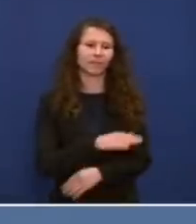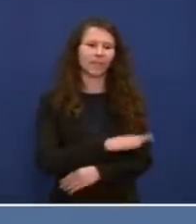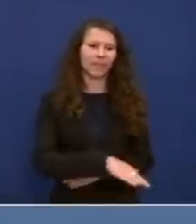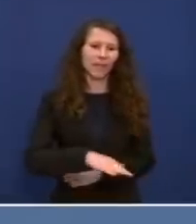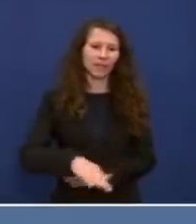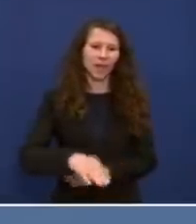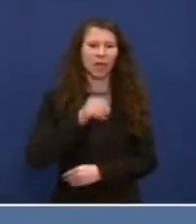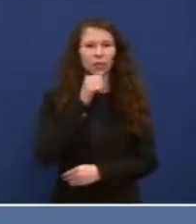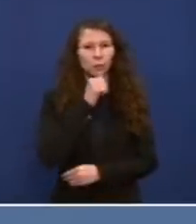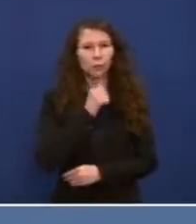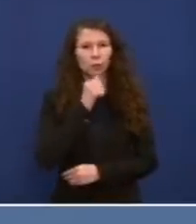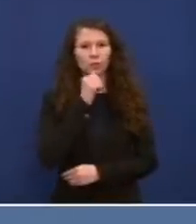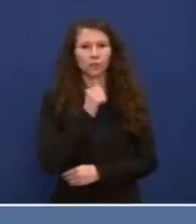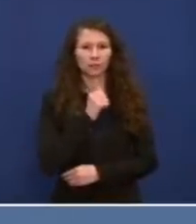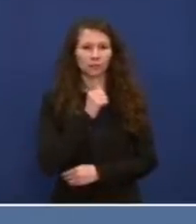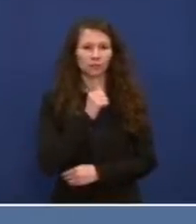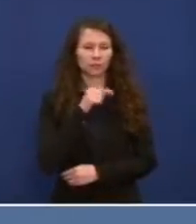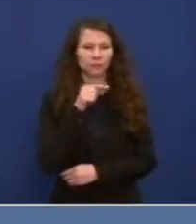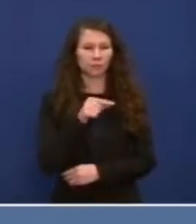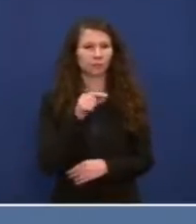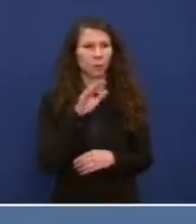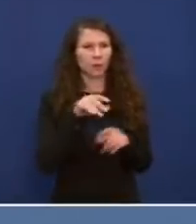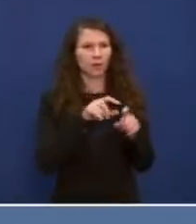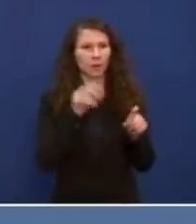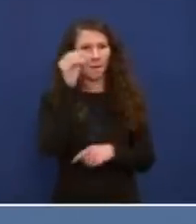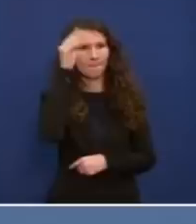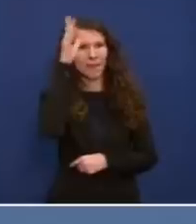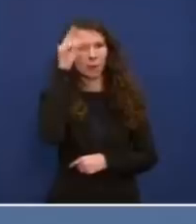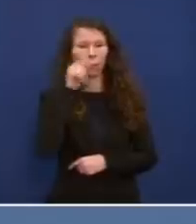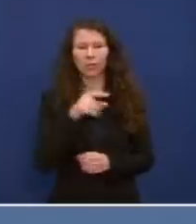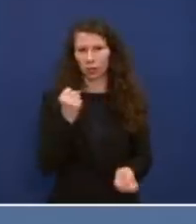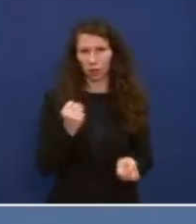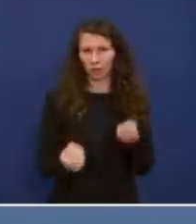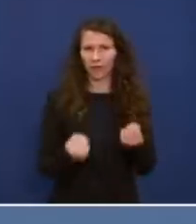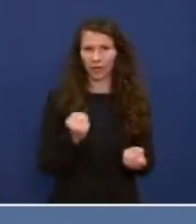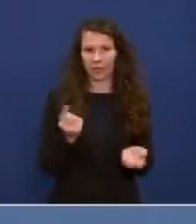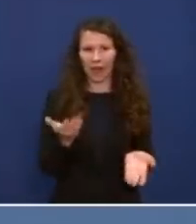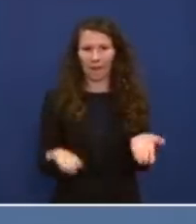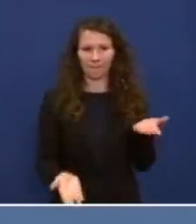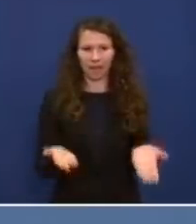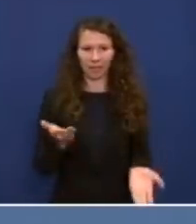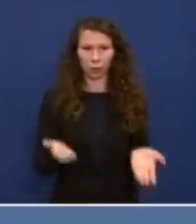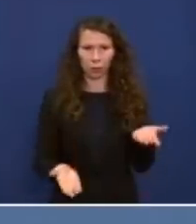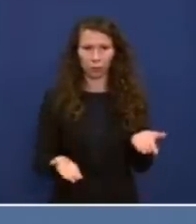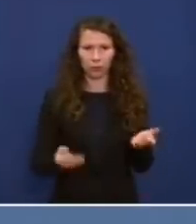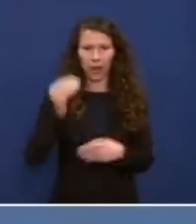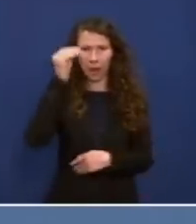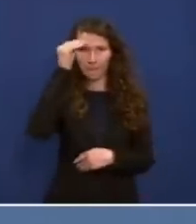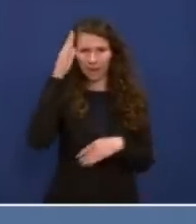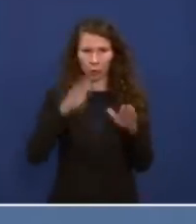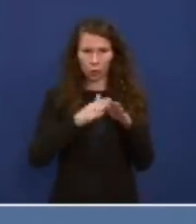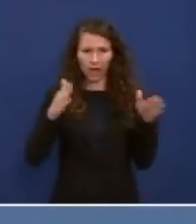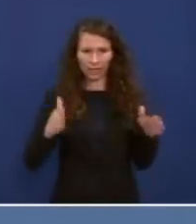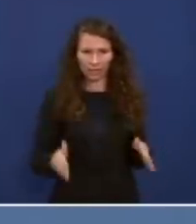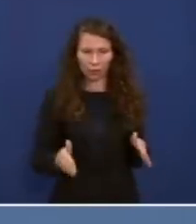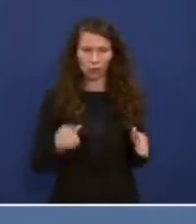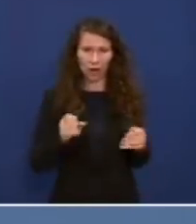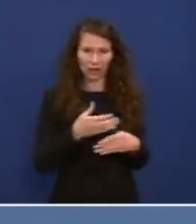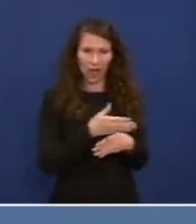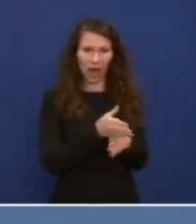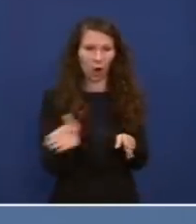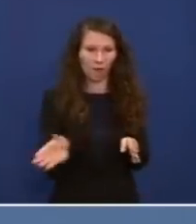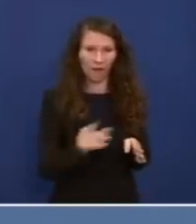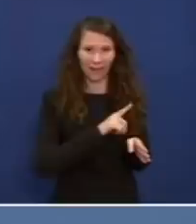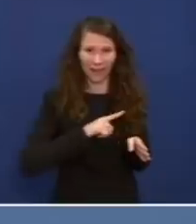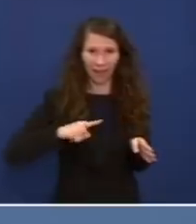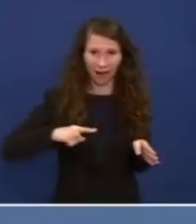Jugendlichen und bei der Frage um Bildung immer um einen schwierigen Abwägungsprozess. Wie lange können wir Bildungseinrichtungen offen halten und wann müssen wir eben